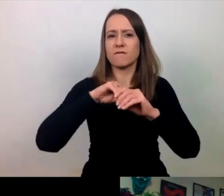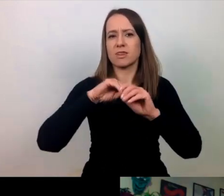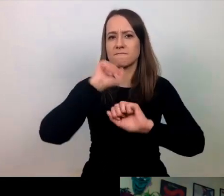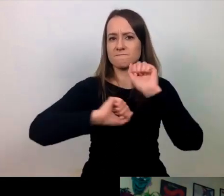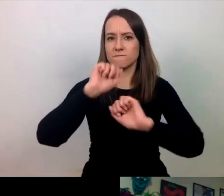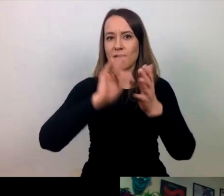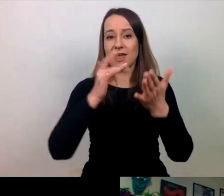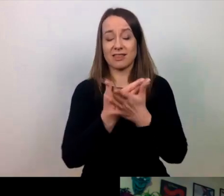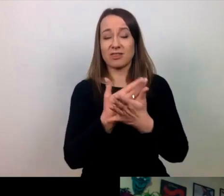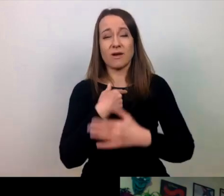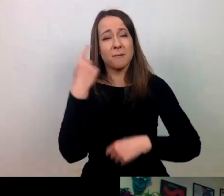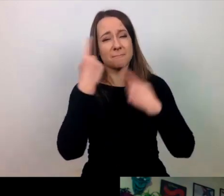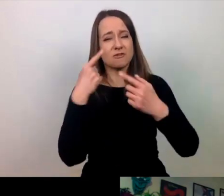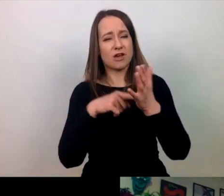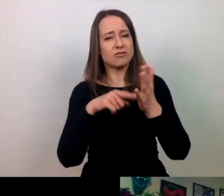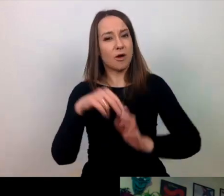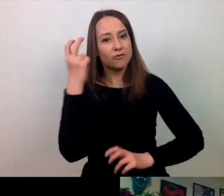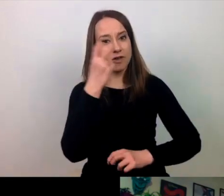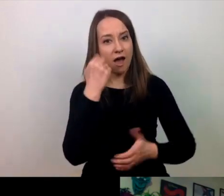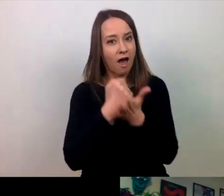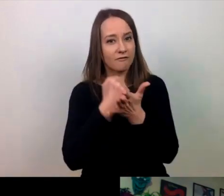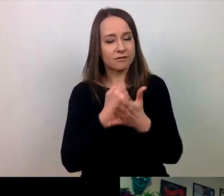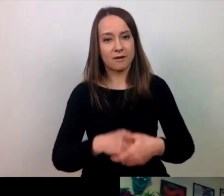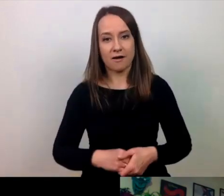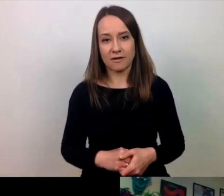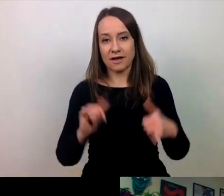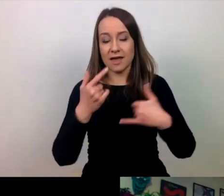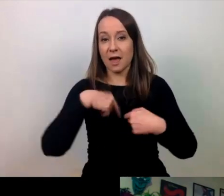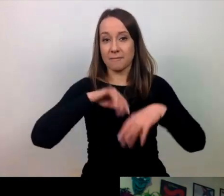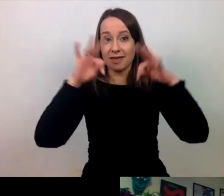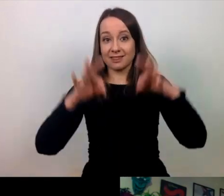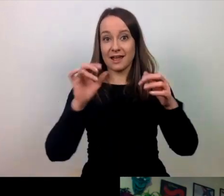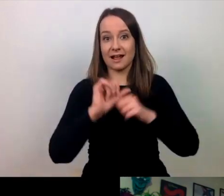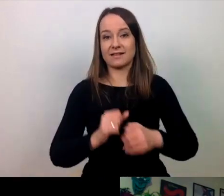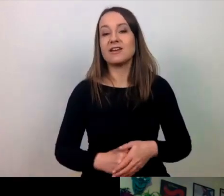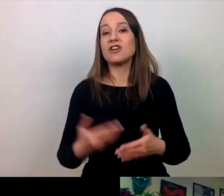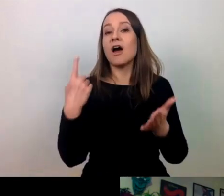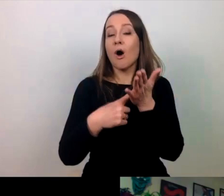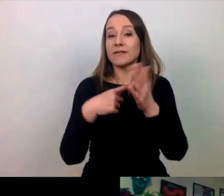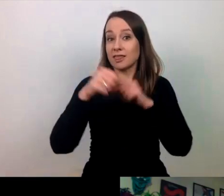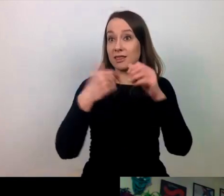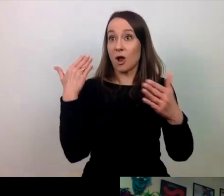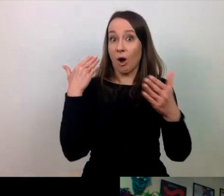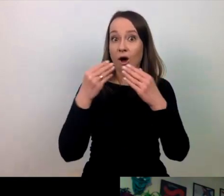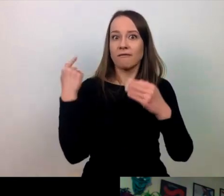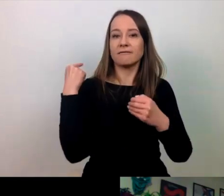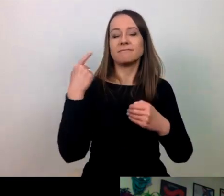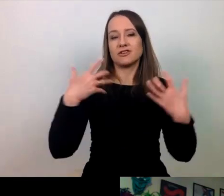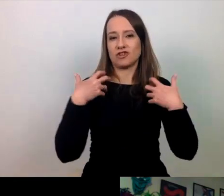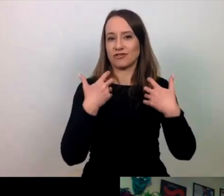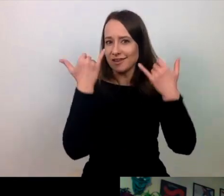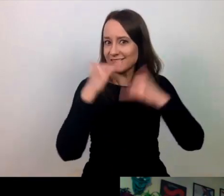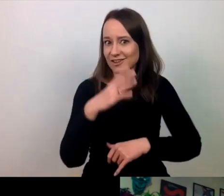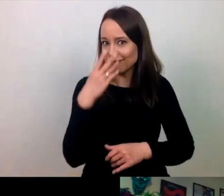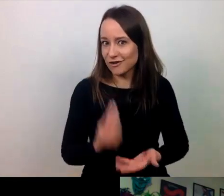ciekawy punkt odniesienia chociażby z tej perspektywy, w jakiej teraz jesteśmy, że nasze życie przez ostatni rok właściwie bardzo inaczej wyglądało od